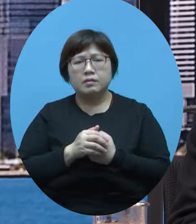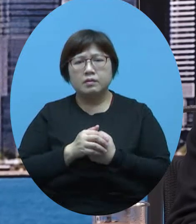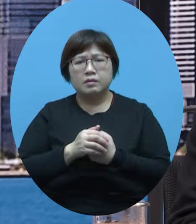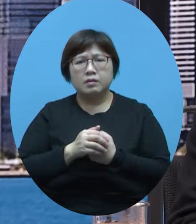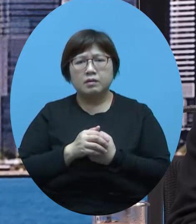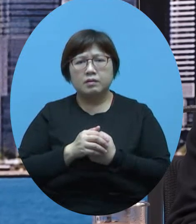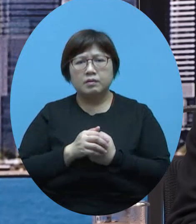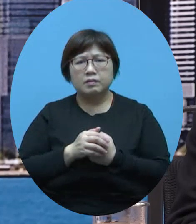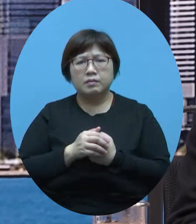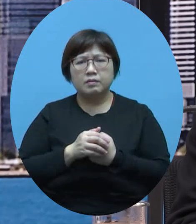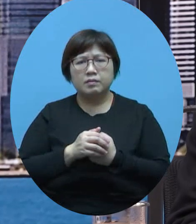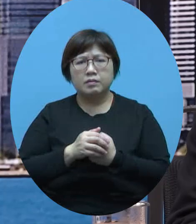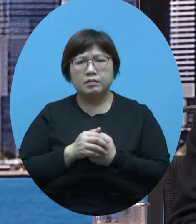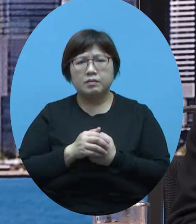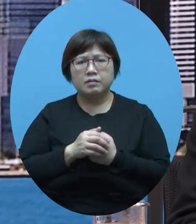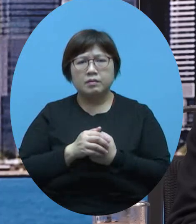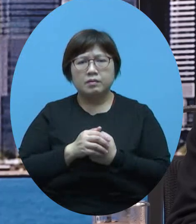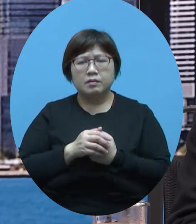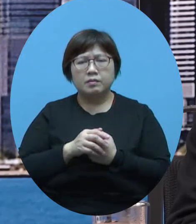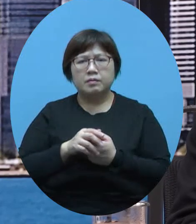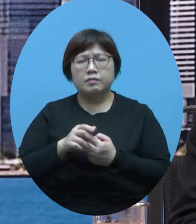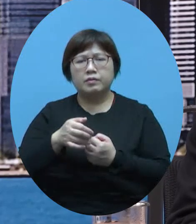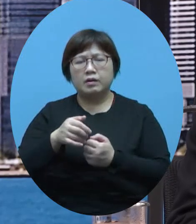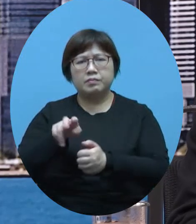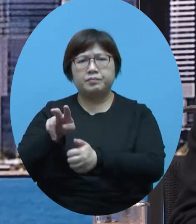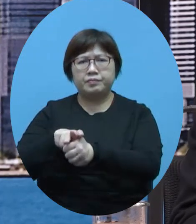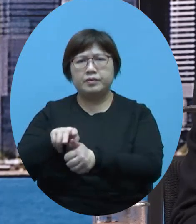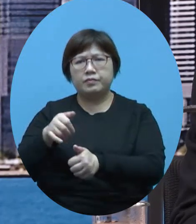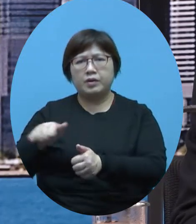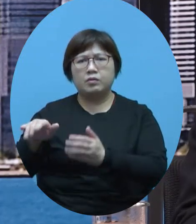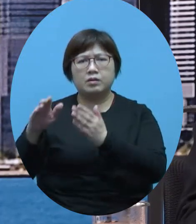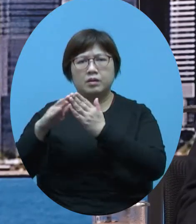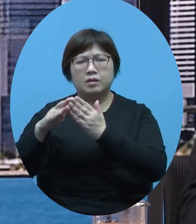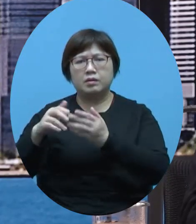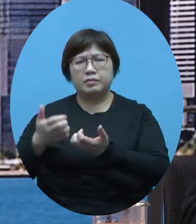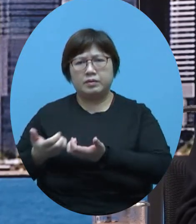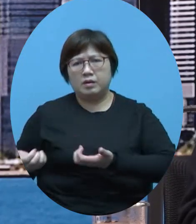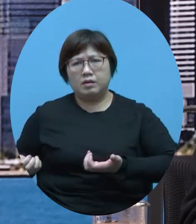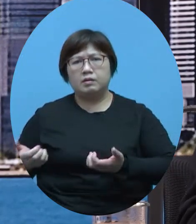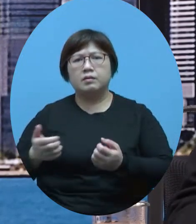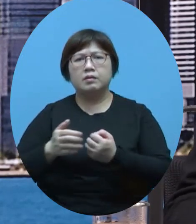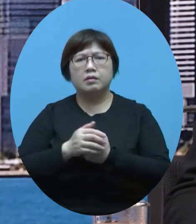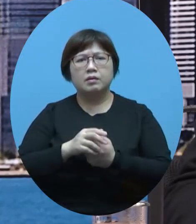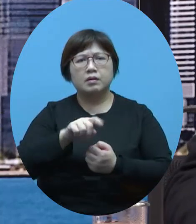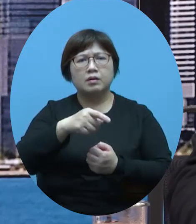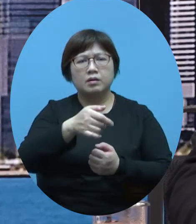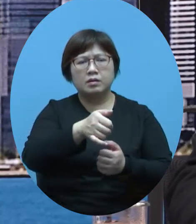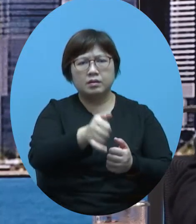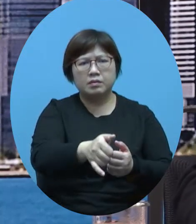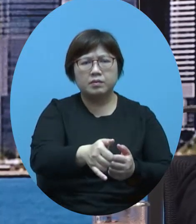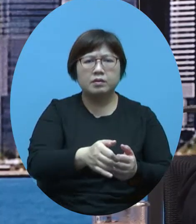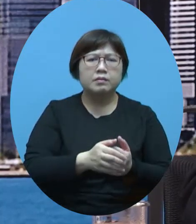翻去嗰、那個接受呢一個強制嘅家居嗰個檢疫嚇。 下一位呢邊前面嗰位。